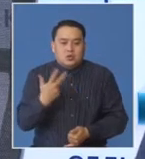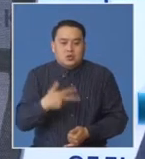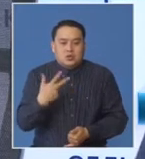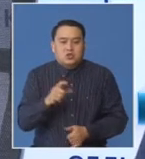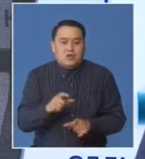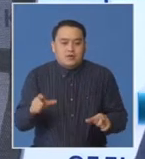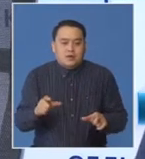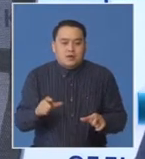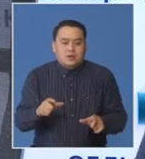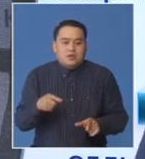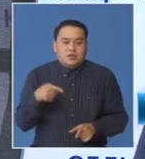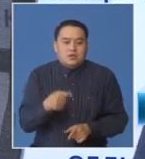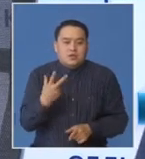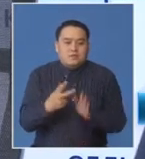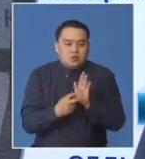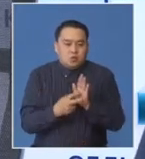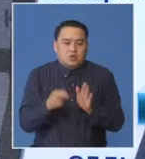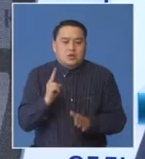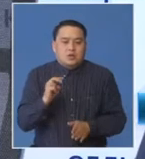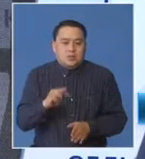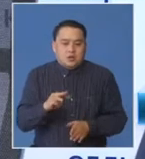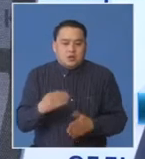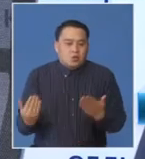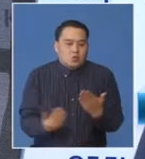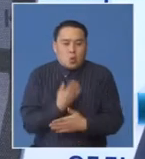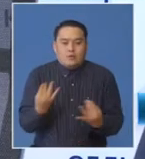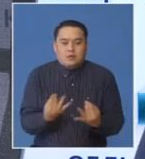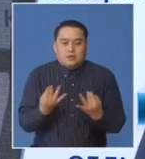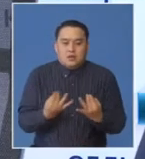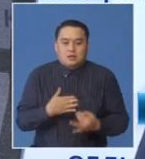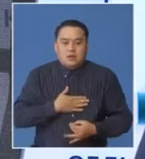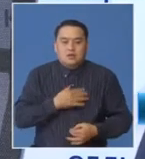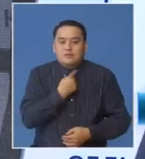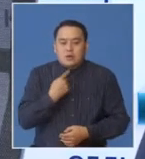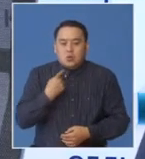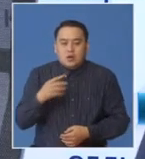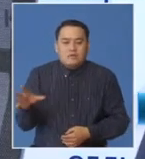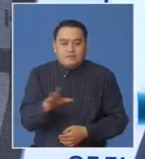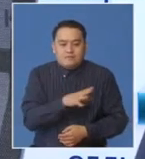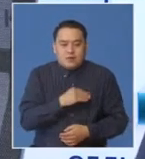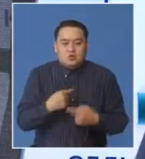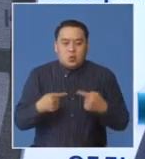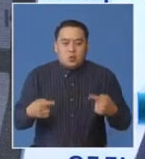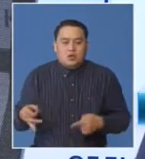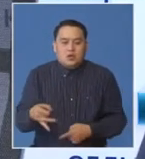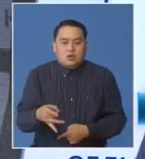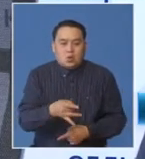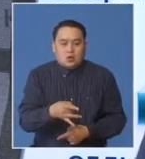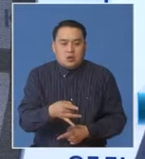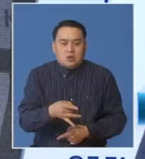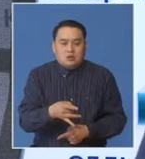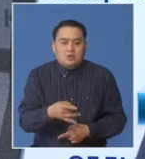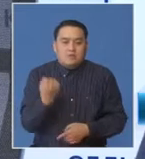человека и проехали 1800 километров. Новшество заинтересовало не только наших талдыкорганов, но и жителей других областей.